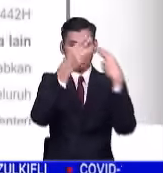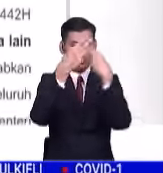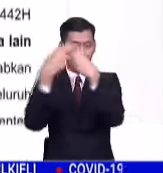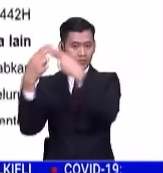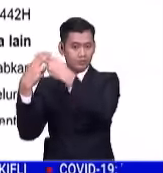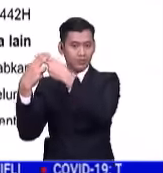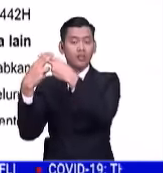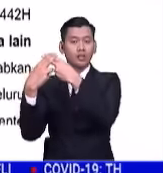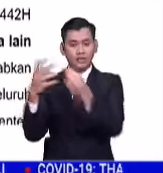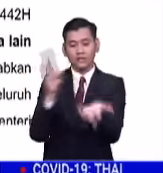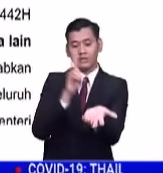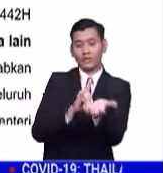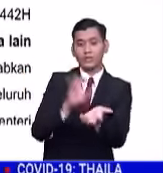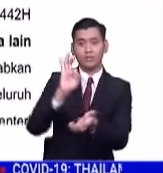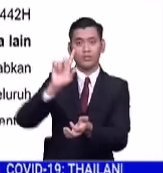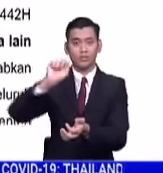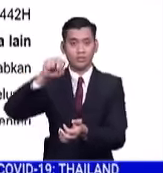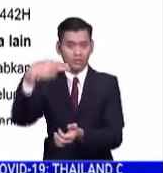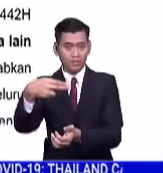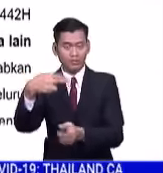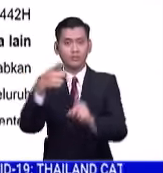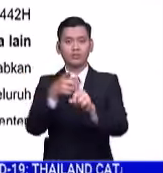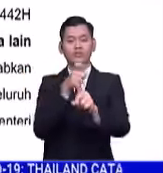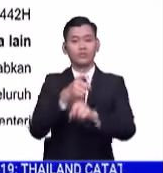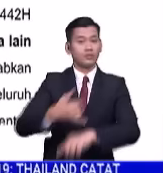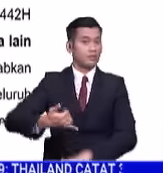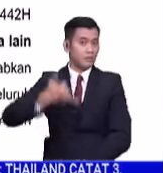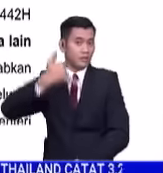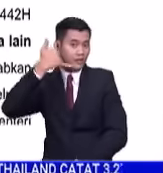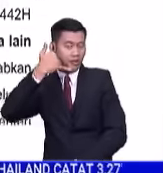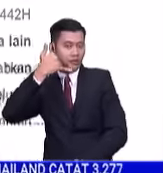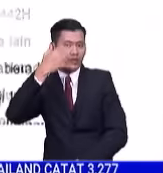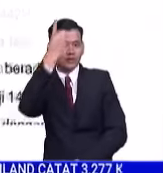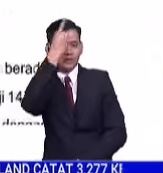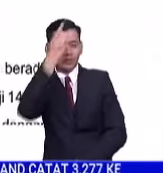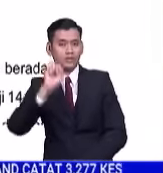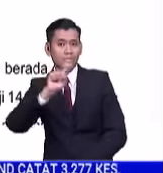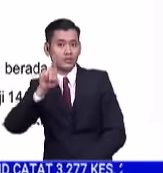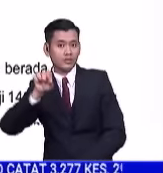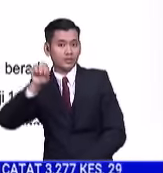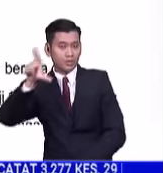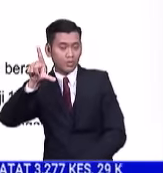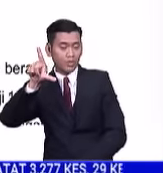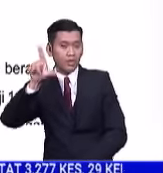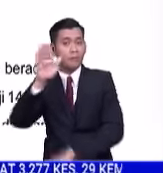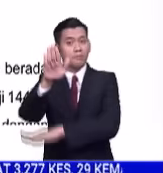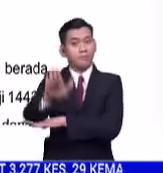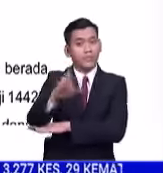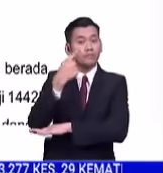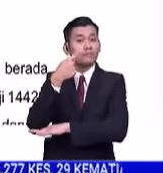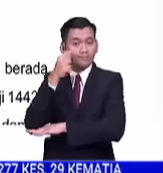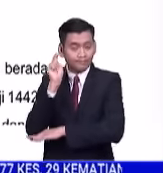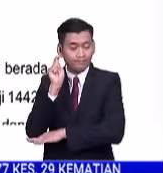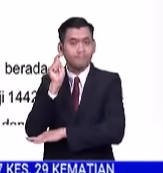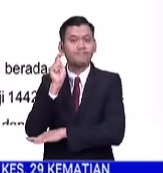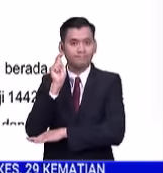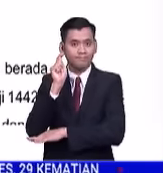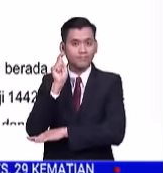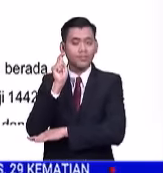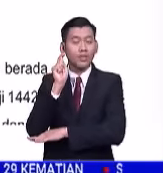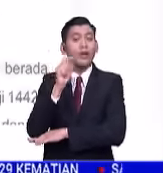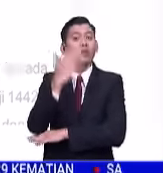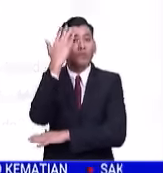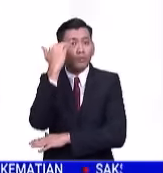Dr. Abdul Fatah Sulaiman Mashat menerusi panggilan telefon kepada Datuk Dr. Zulkifli lewat petang tadi. Beliau berkata